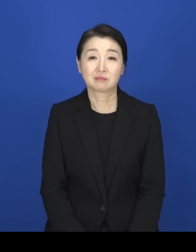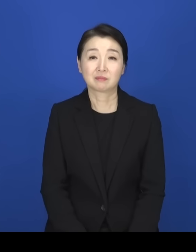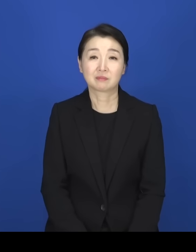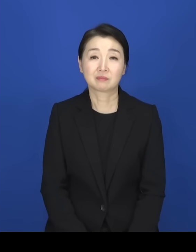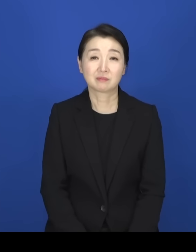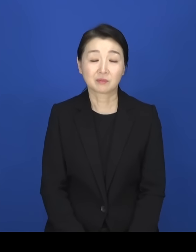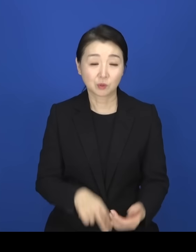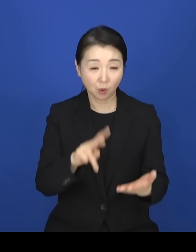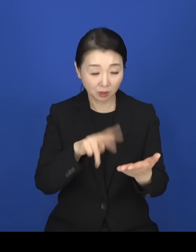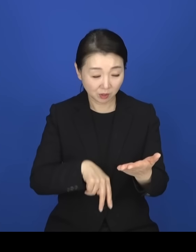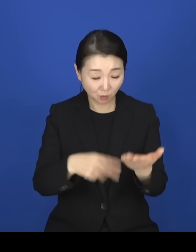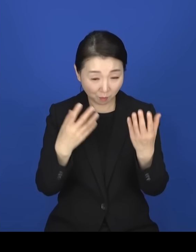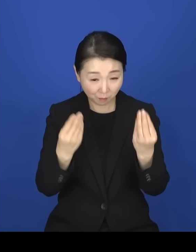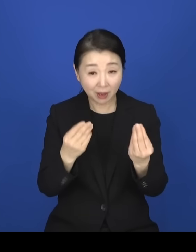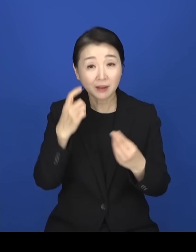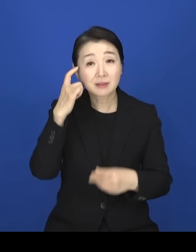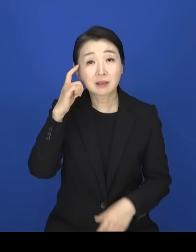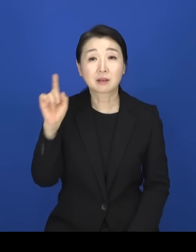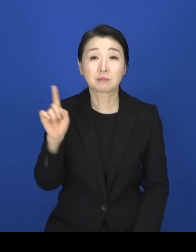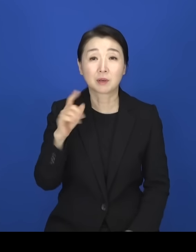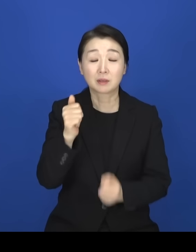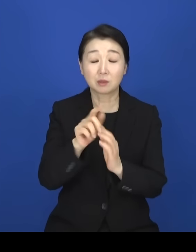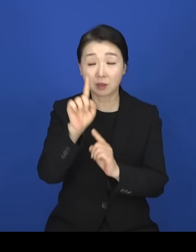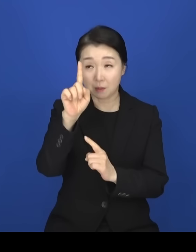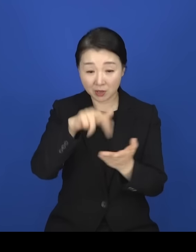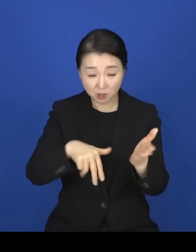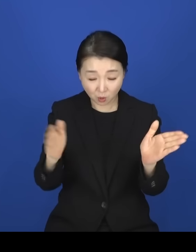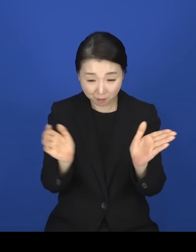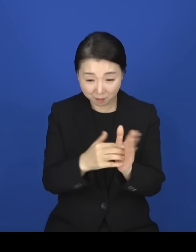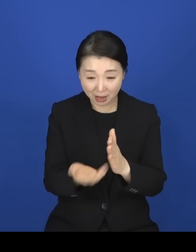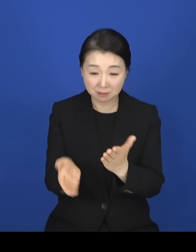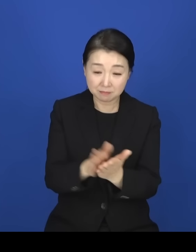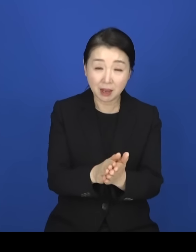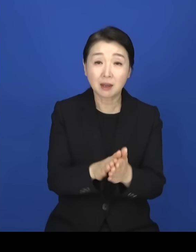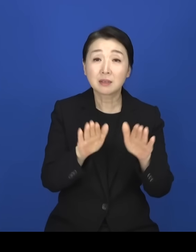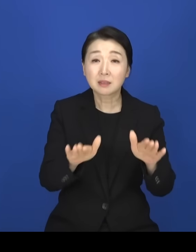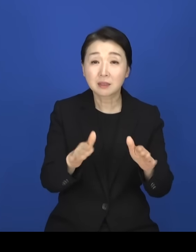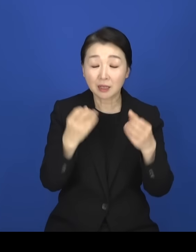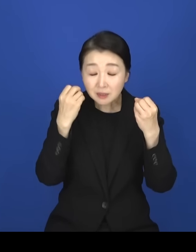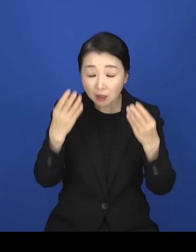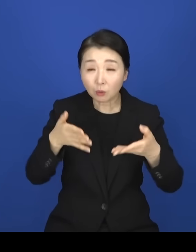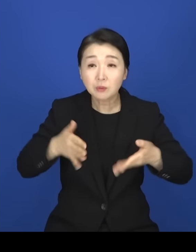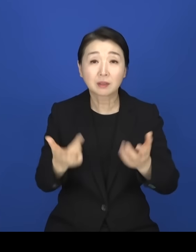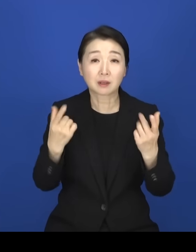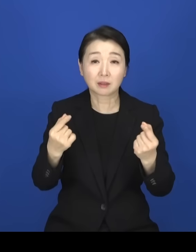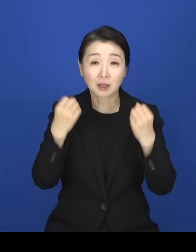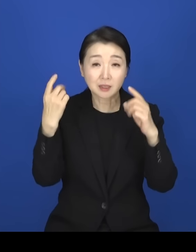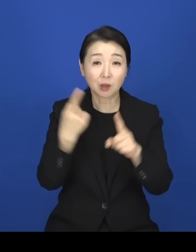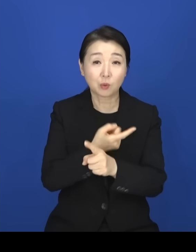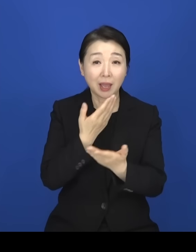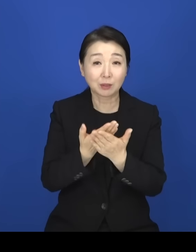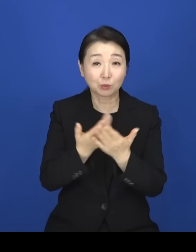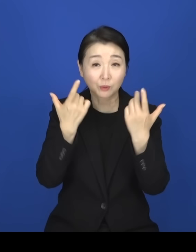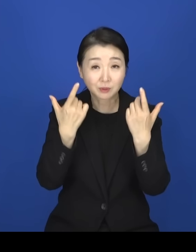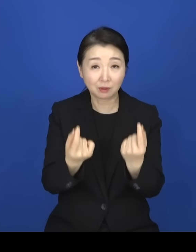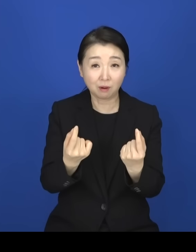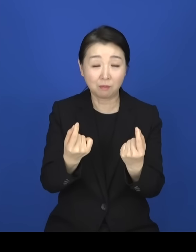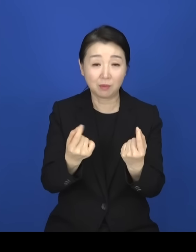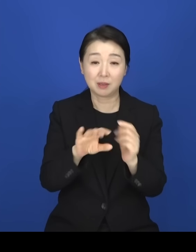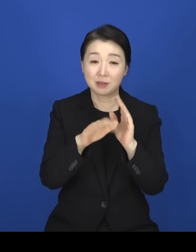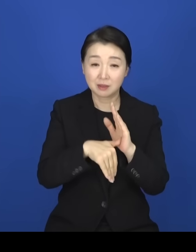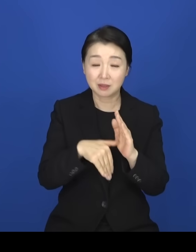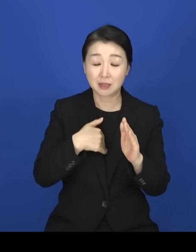그리고 읽고 나서 생각하는 거는 성경 일독하고 제가 이제 새로 태어났다고 생각해서 정말 새롭게 하소서처럼